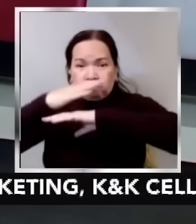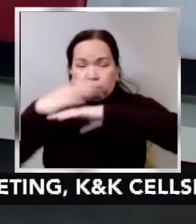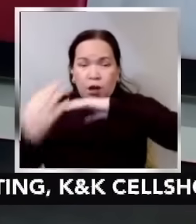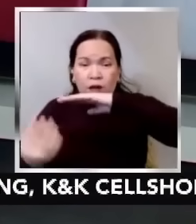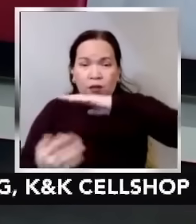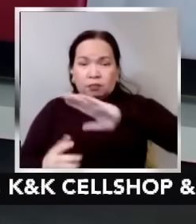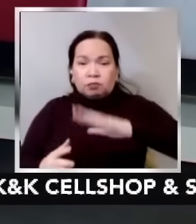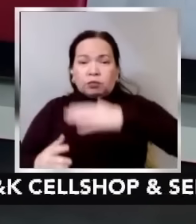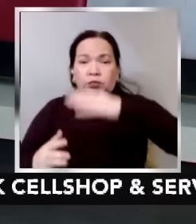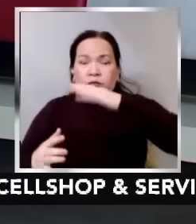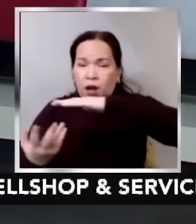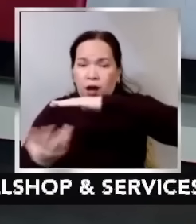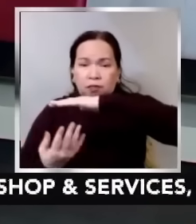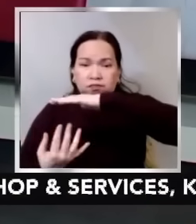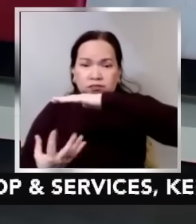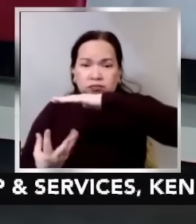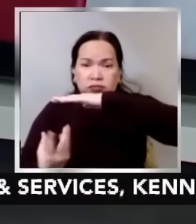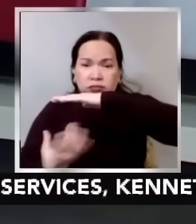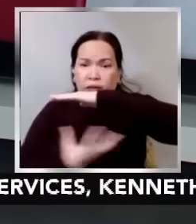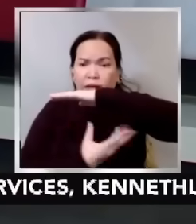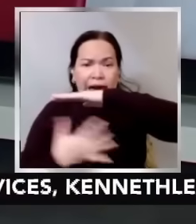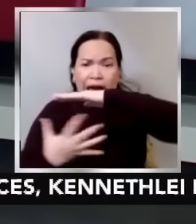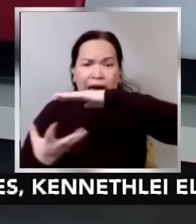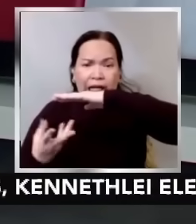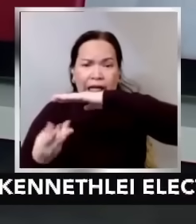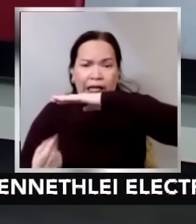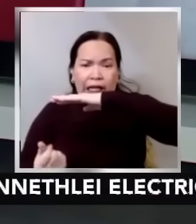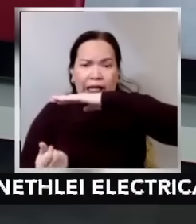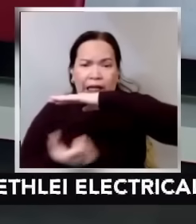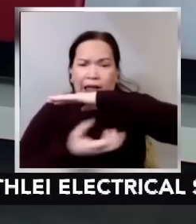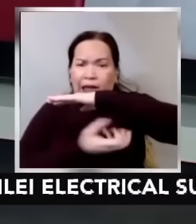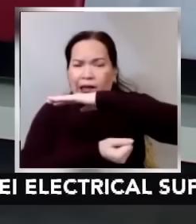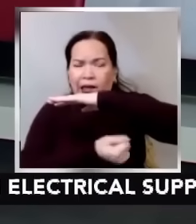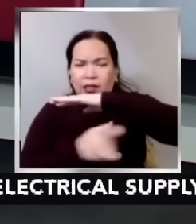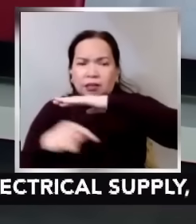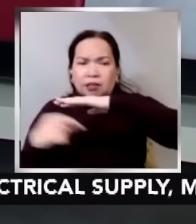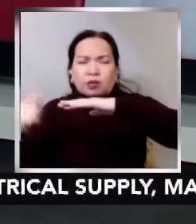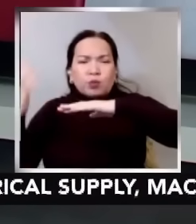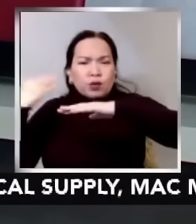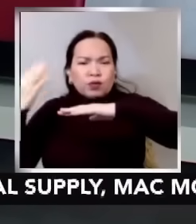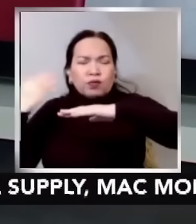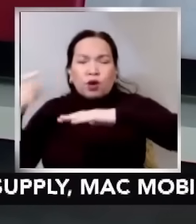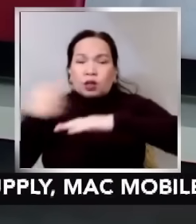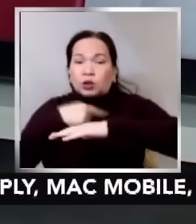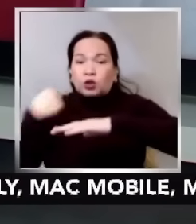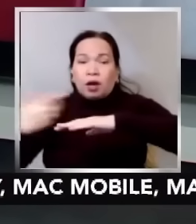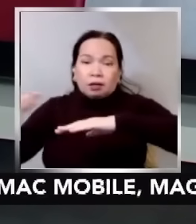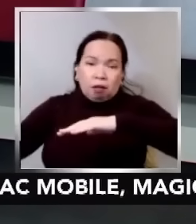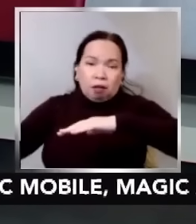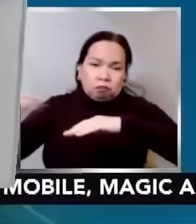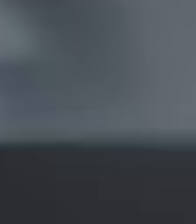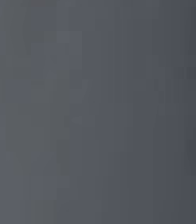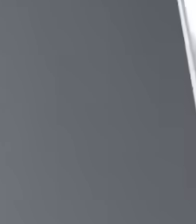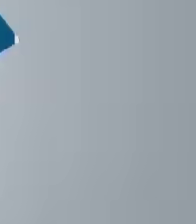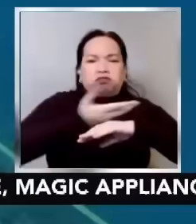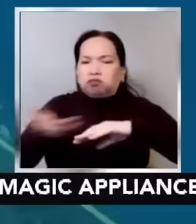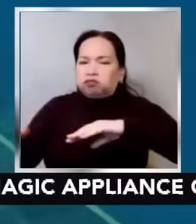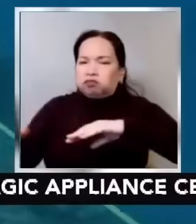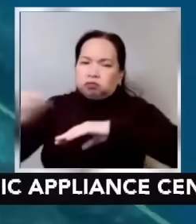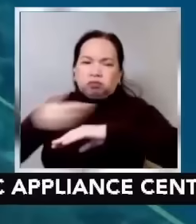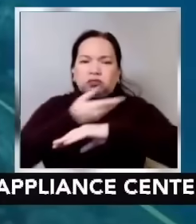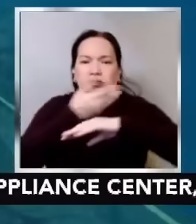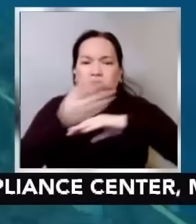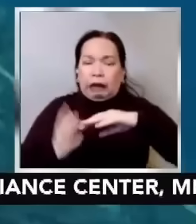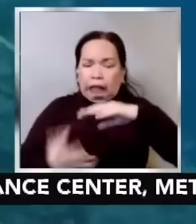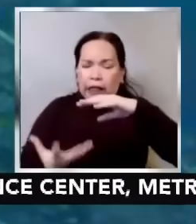bansa, kung saan may pabalik-balik umanong mga barko ng China. Nakatutok si Joseph Moro.